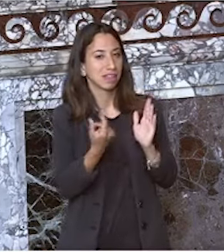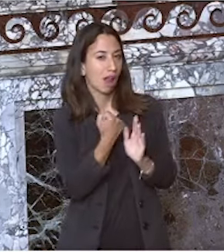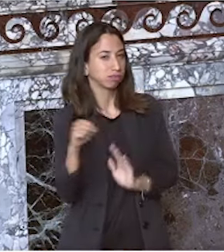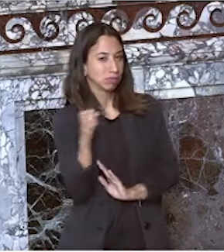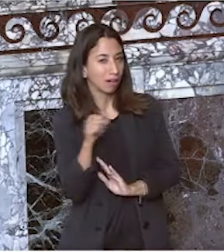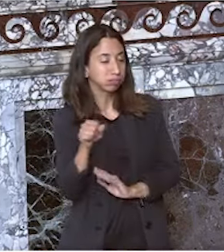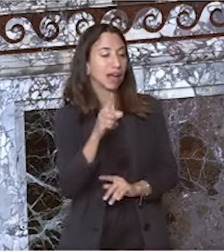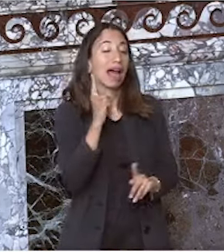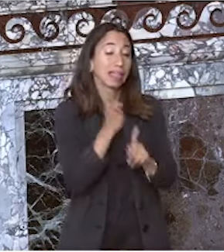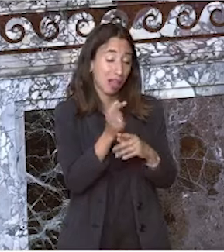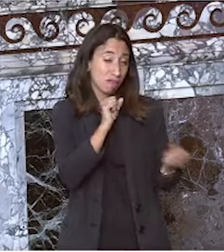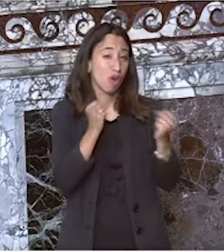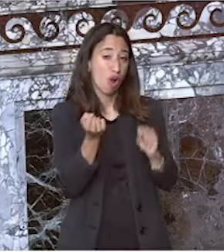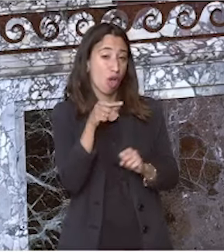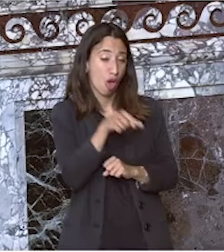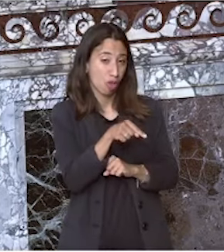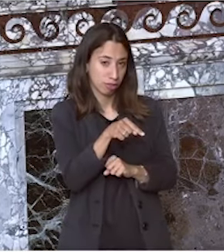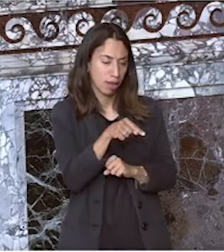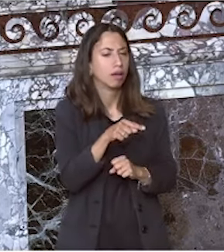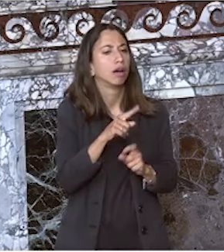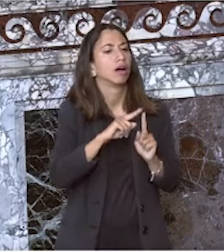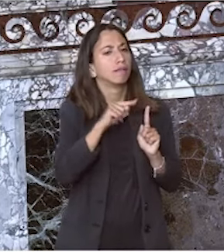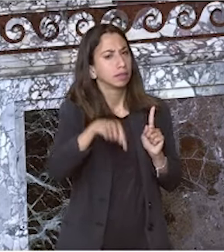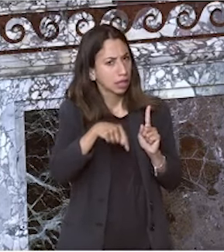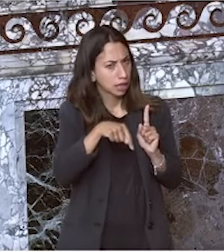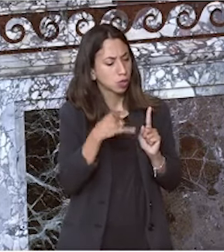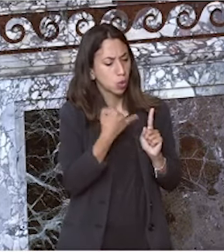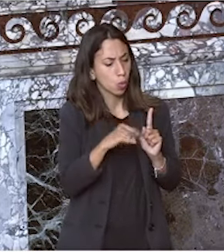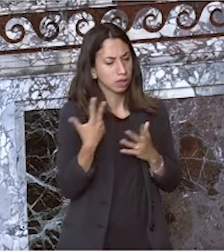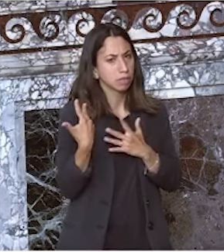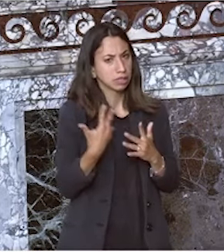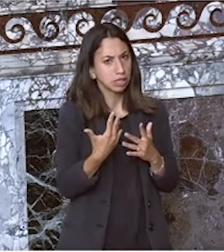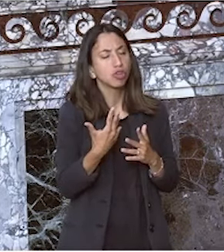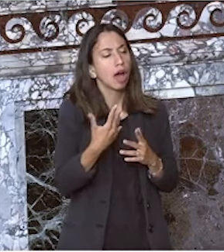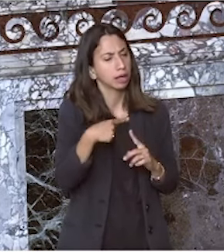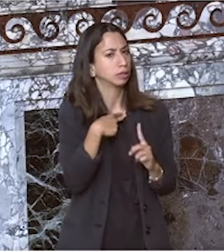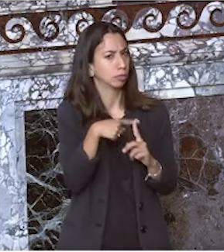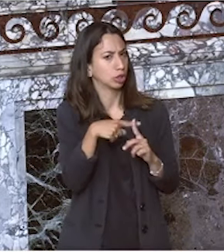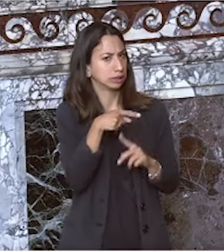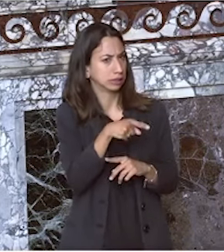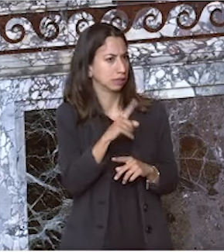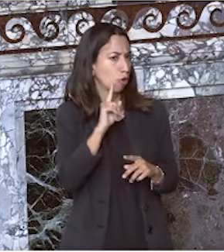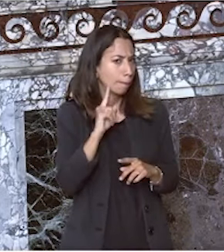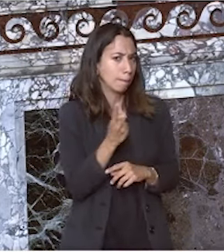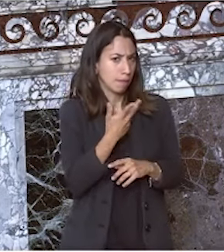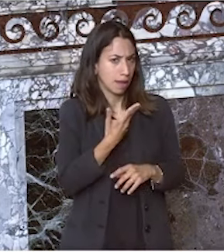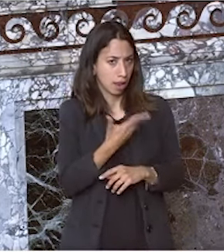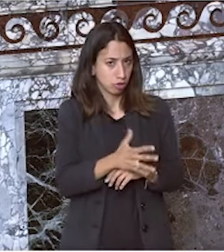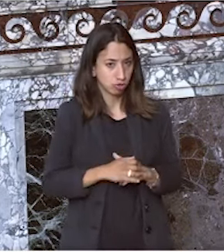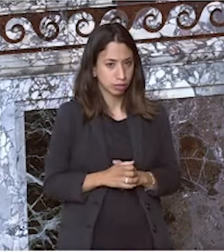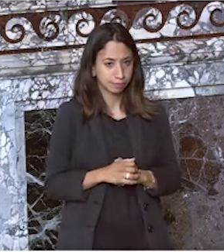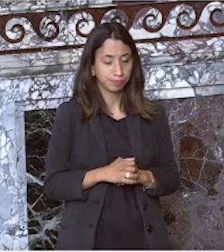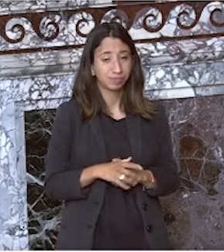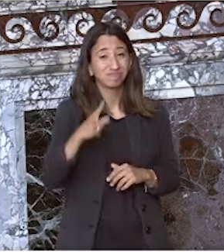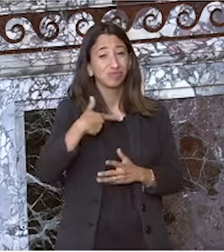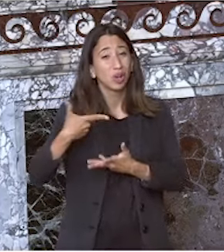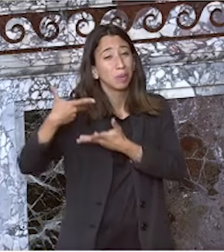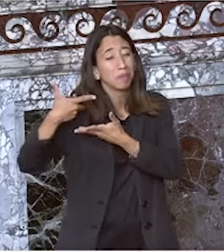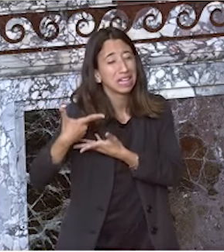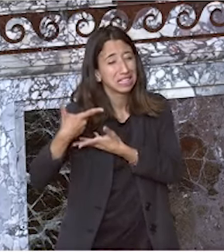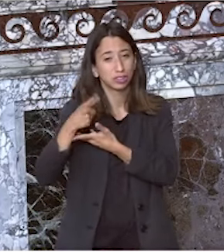dei risultati positivi registrati in questo campo nell'ultimo decennio. Potremo liberarci del fardello